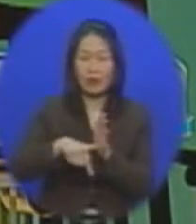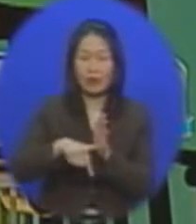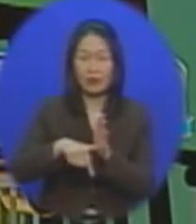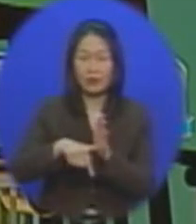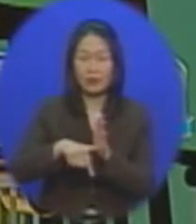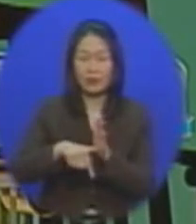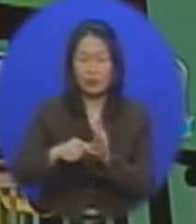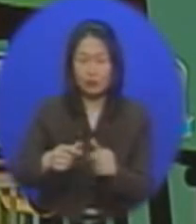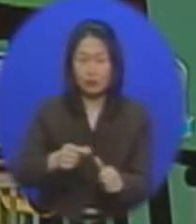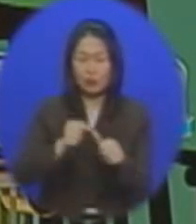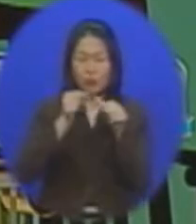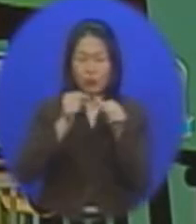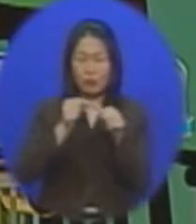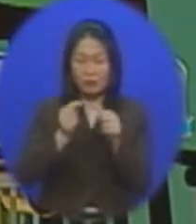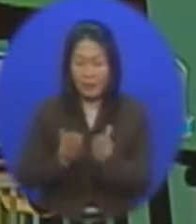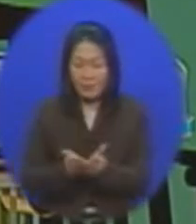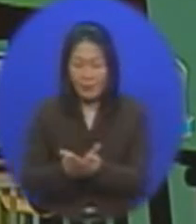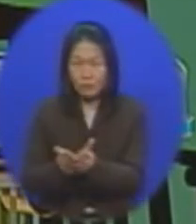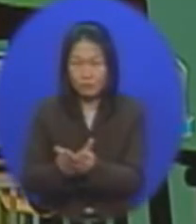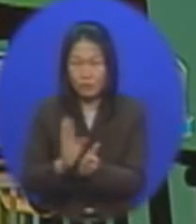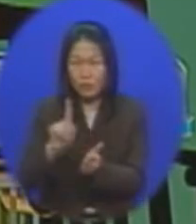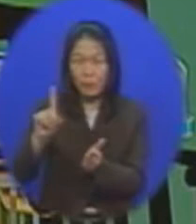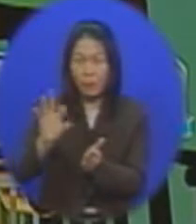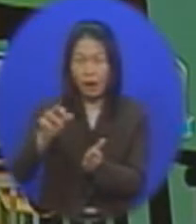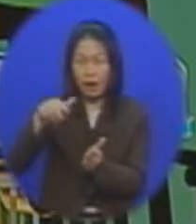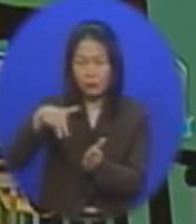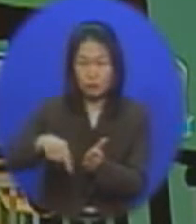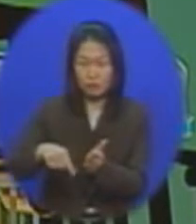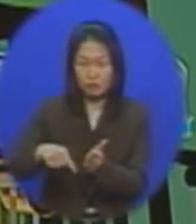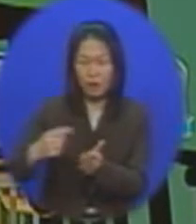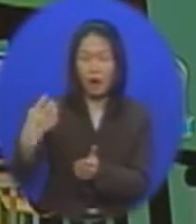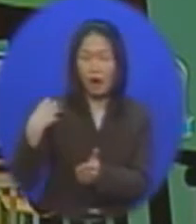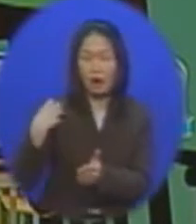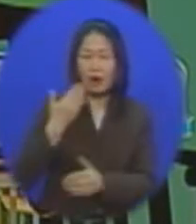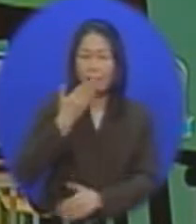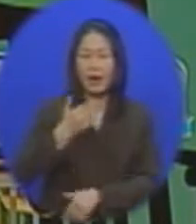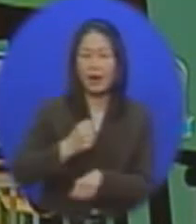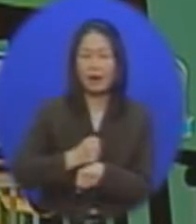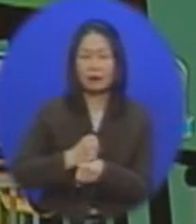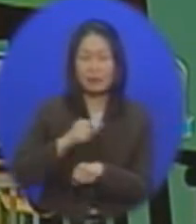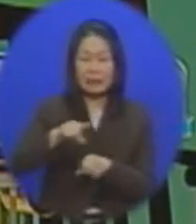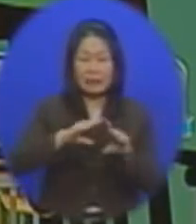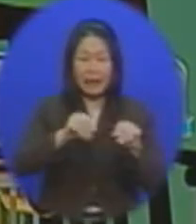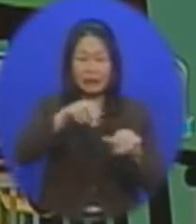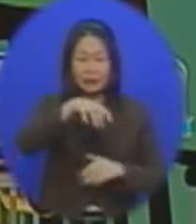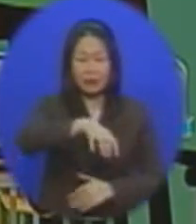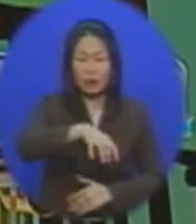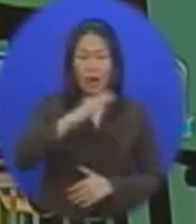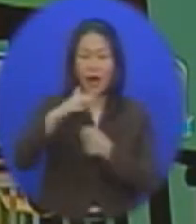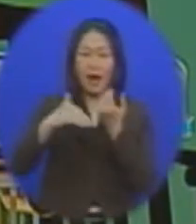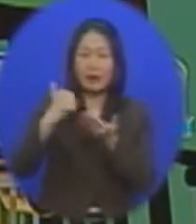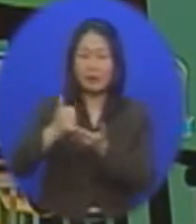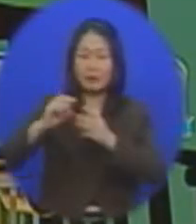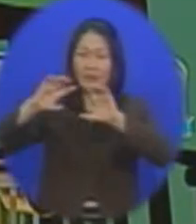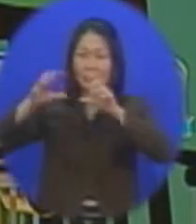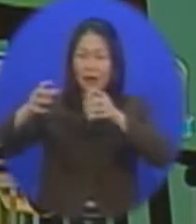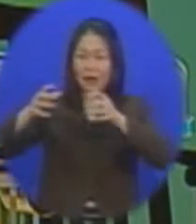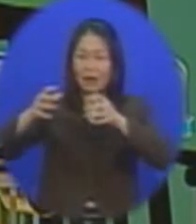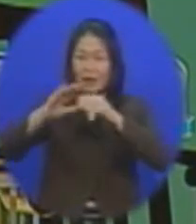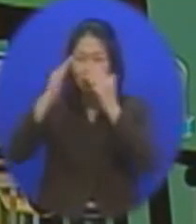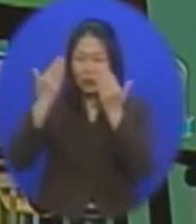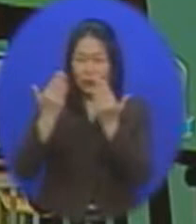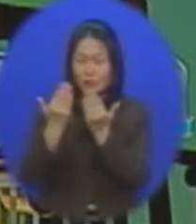구원의 방주 역활을 하도록 그리고 이 땅에서 하나님의 나라 l 모델하우스 처럼